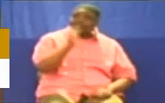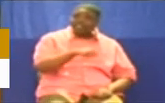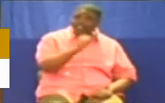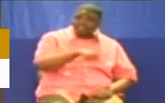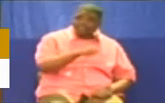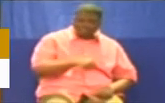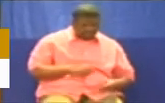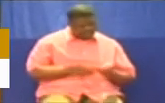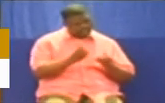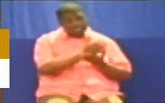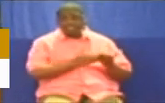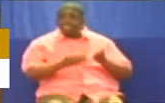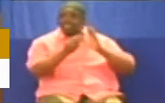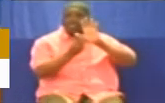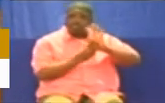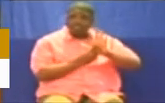Sehemu ya 7 inafikiwa?